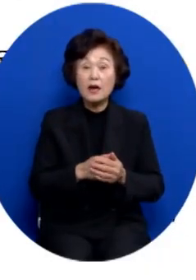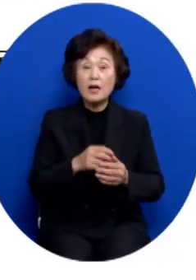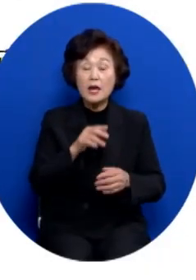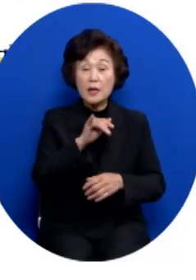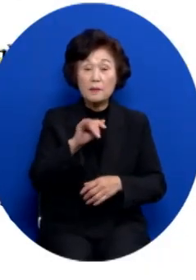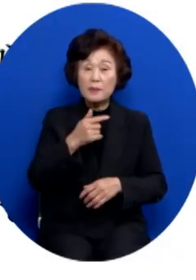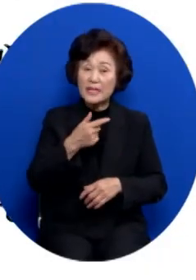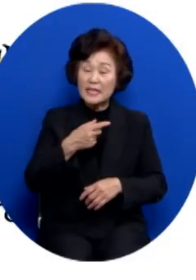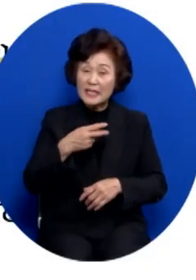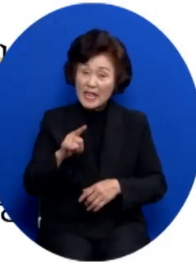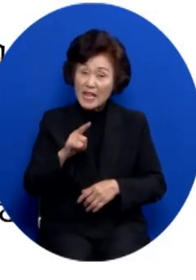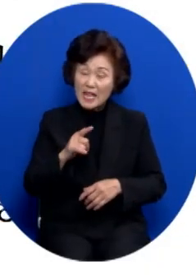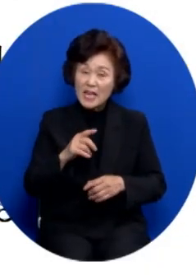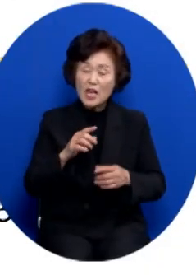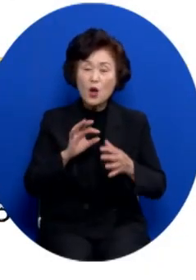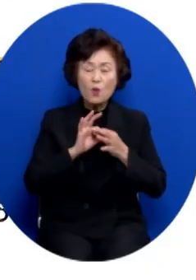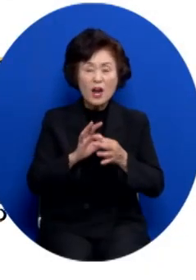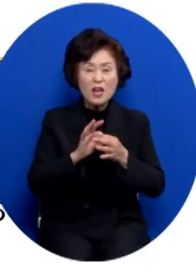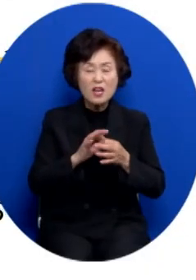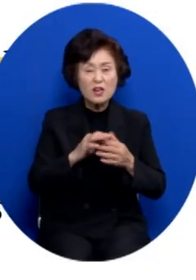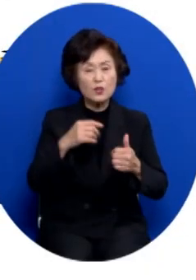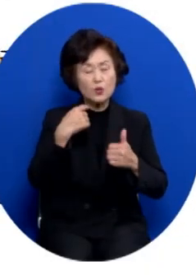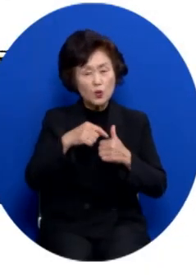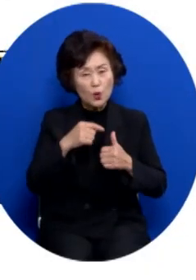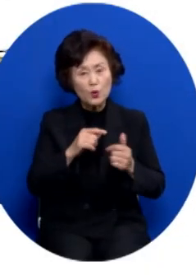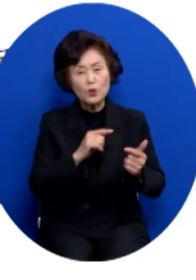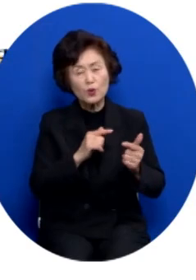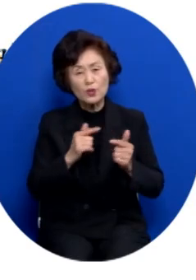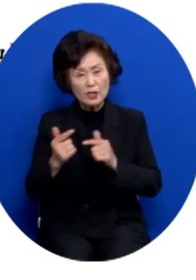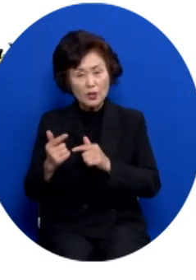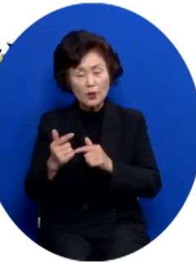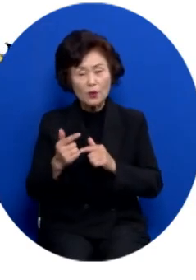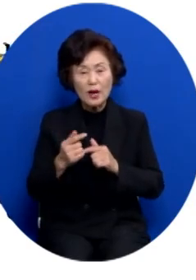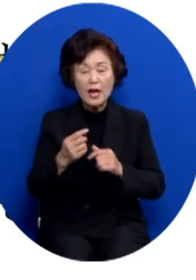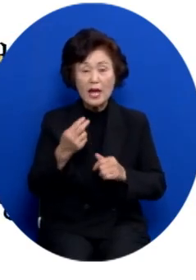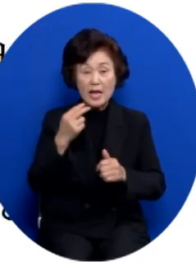관련 교육과 홍보 자료, 빈대 소독업체 명단 등의 정보를 확인할 수 있습니다.